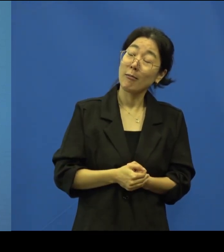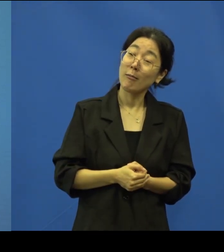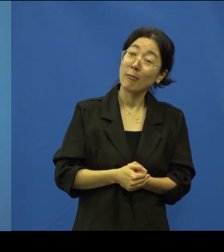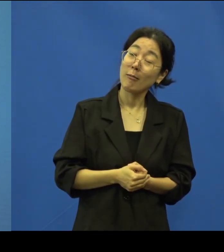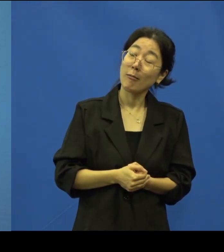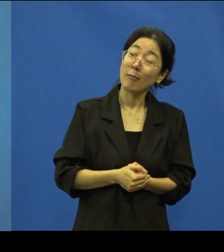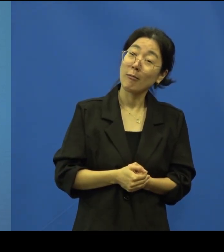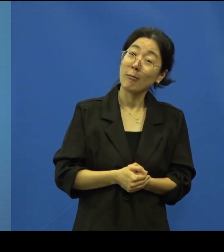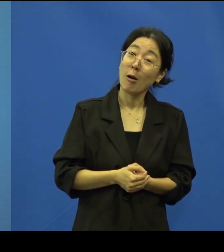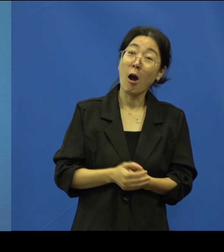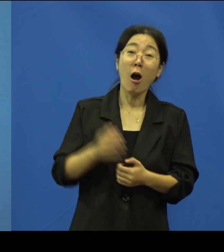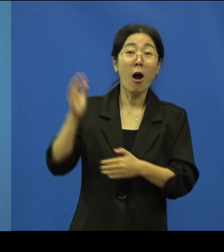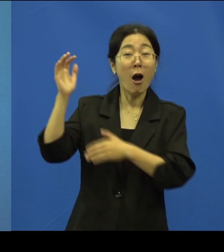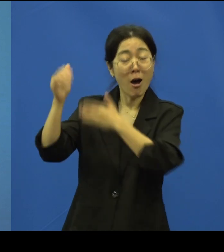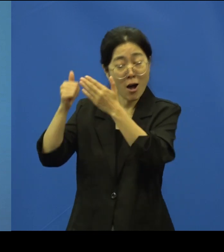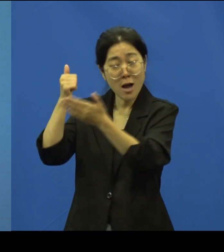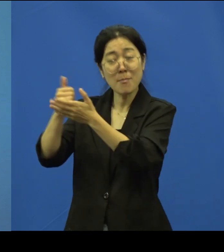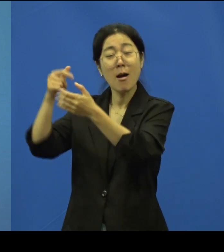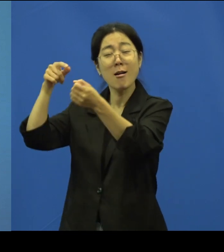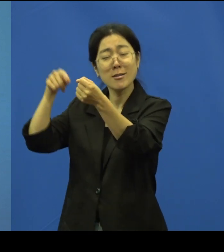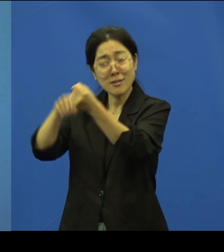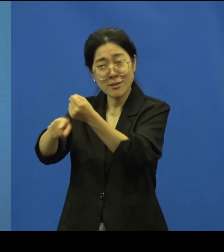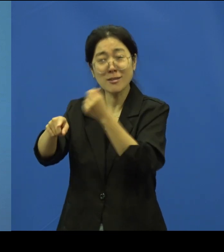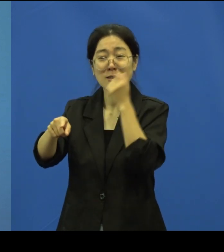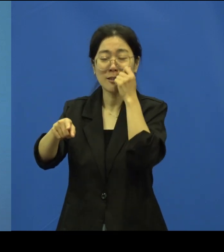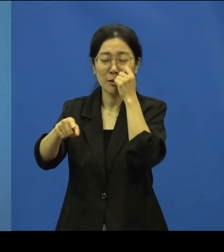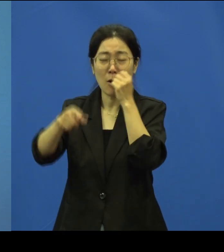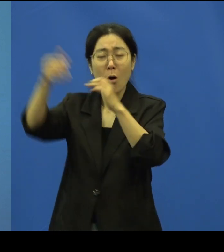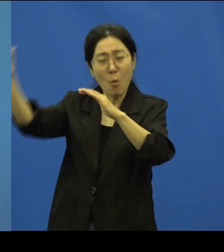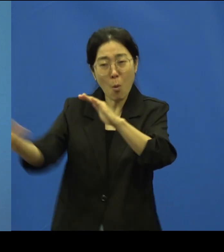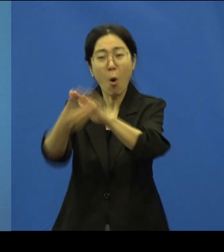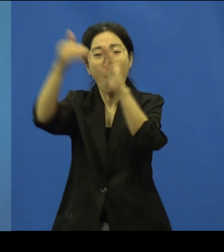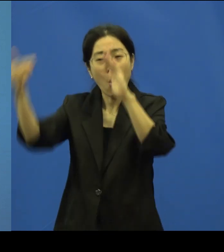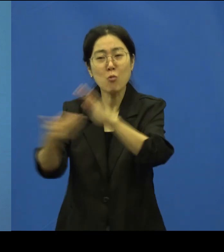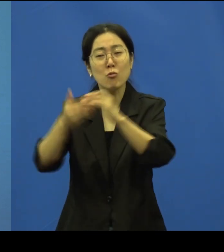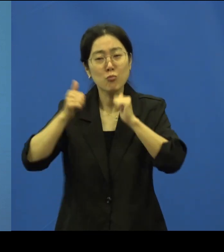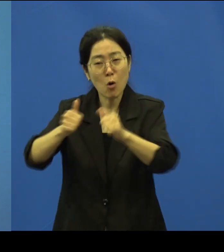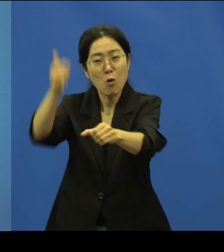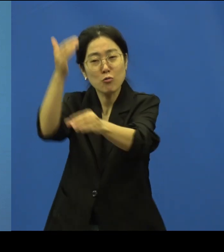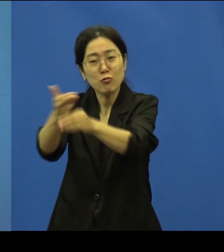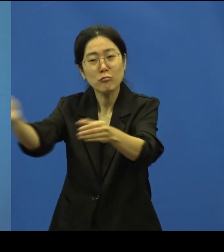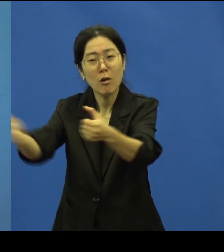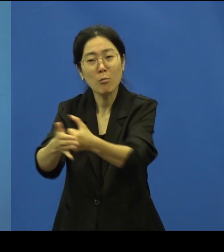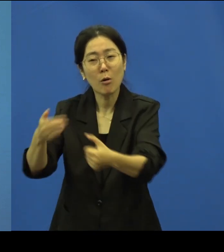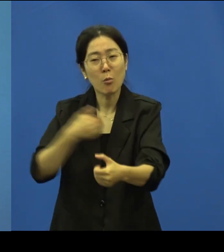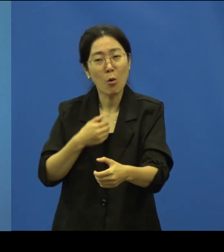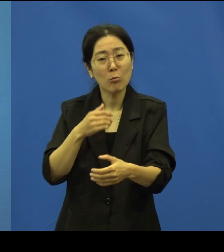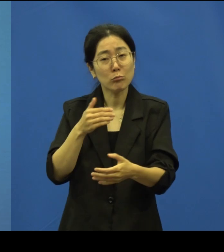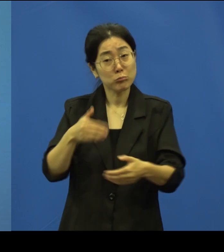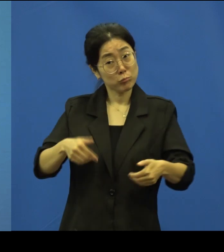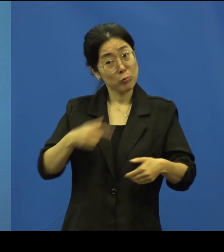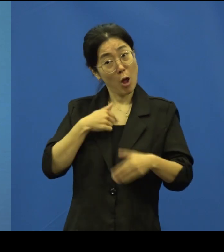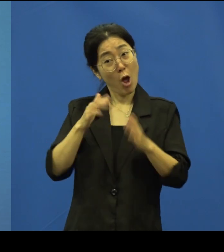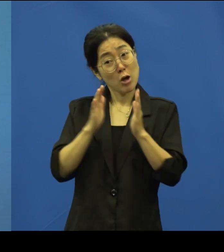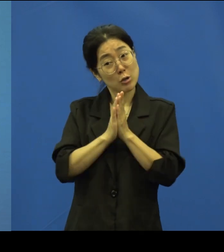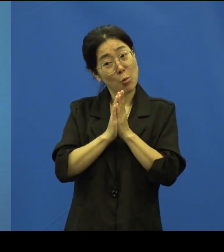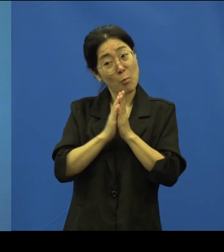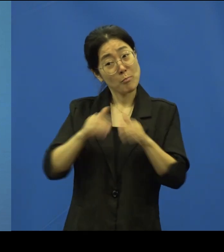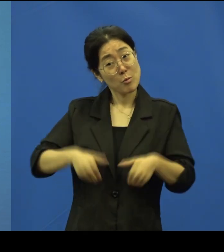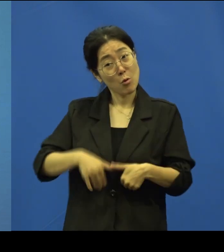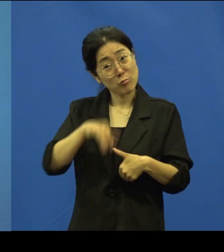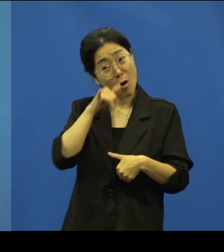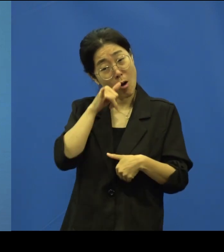여러분, 다 하나님의 뜻대로 이루어진다면 우리가 기도할 필요가 뭐가 있겠어요? C.S. 루이스가 이런 얘기를 했습니다.